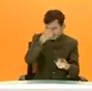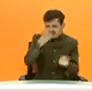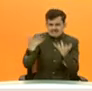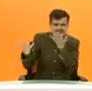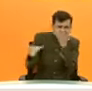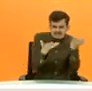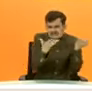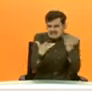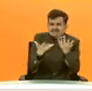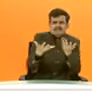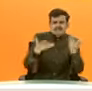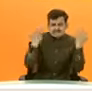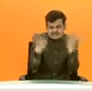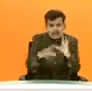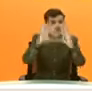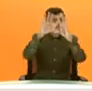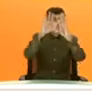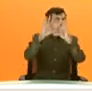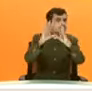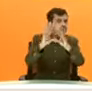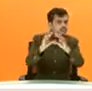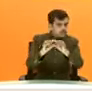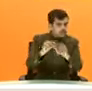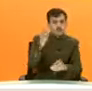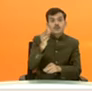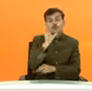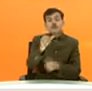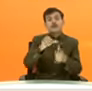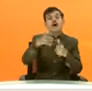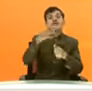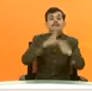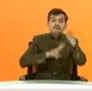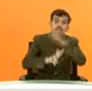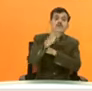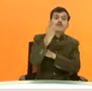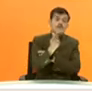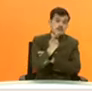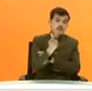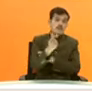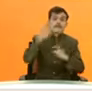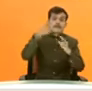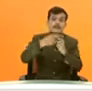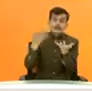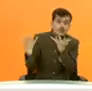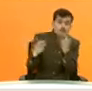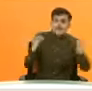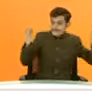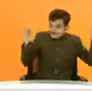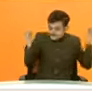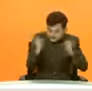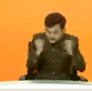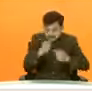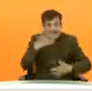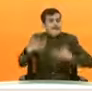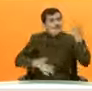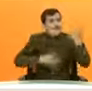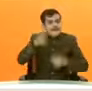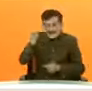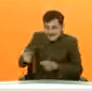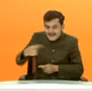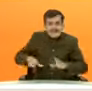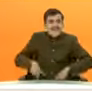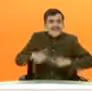प्रमुख शहरों में से एक हो गया है। इस बदलाव को, वातावरण में आई शीतलता को वहां के लोग भी महसूस कर रहे हैं।